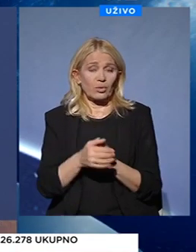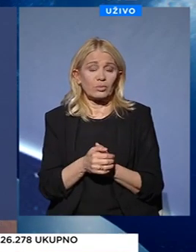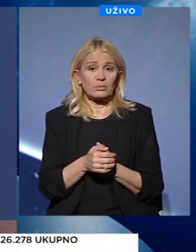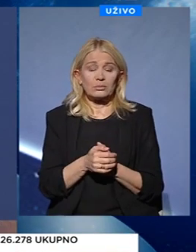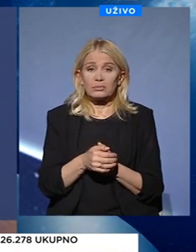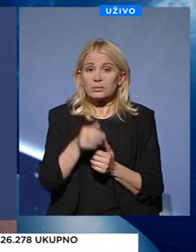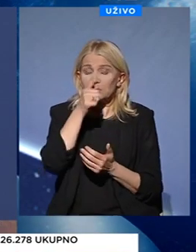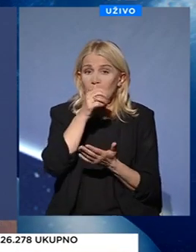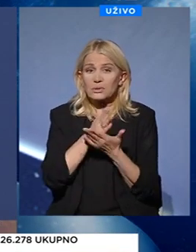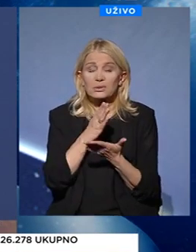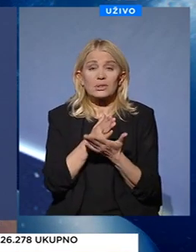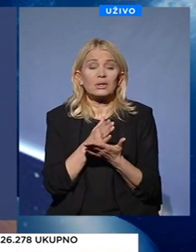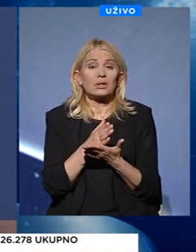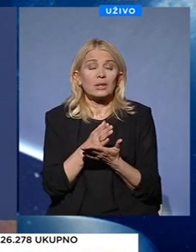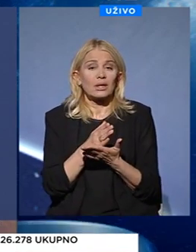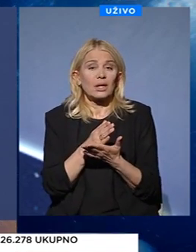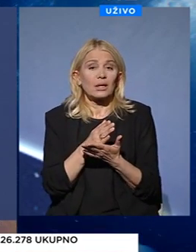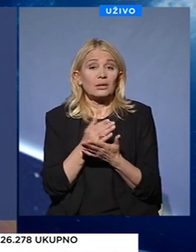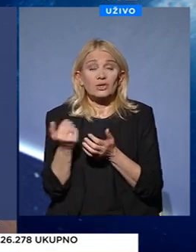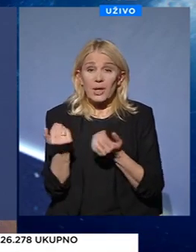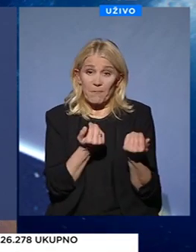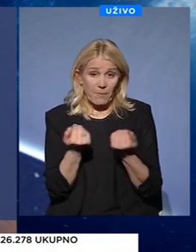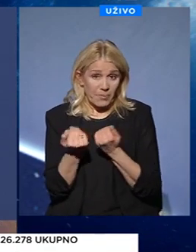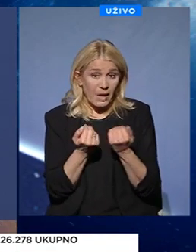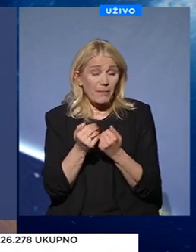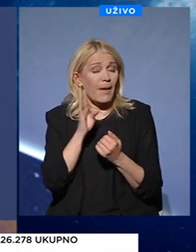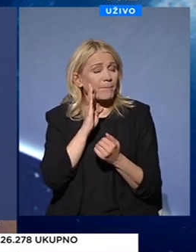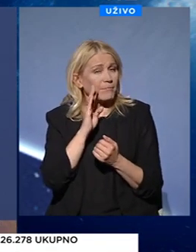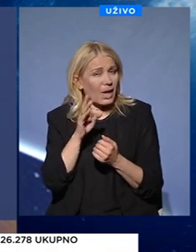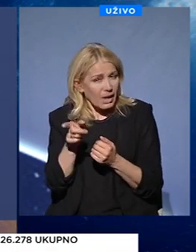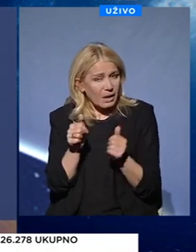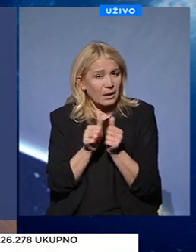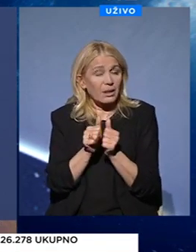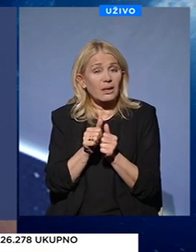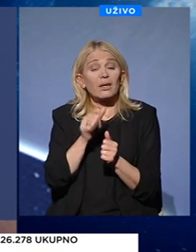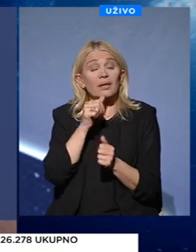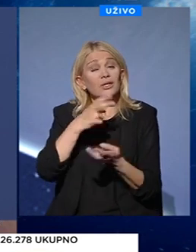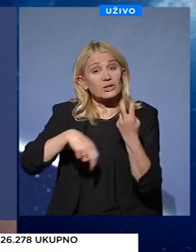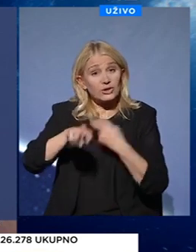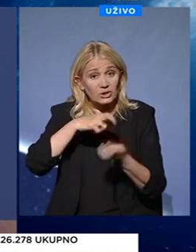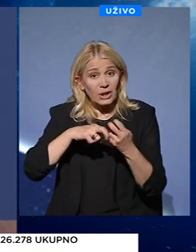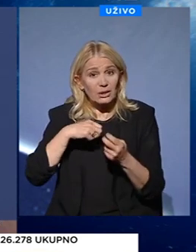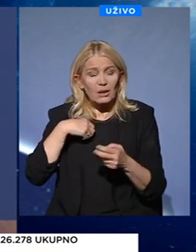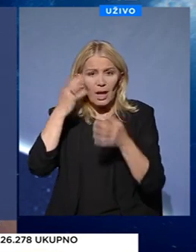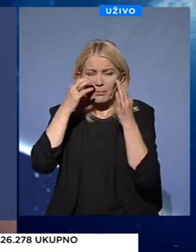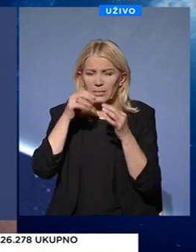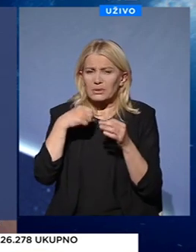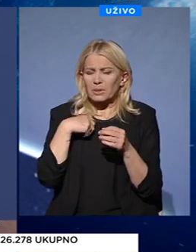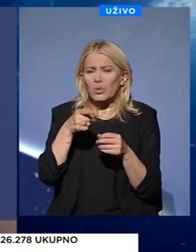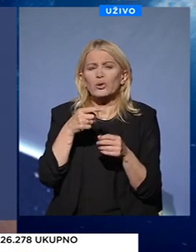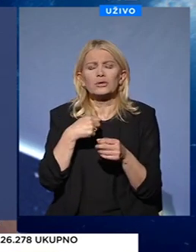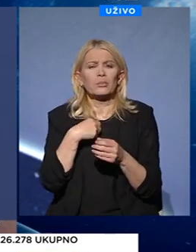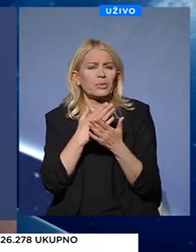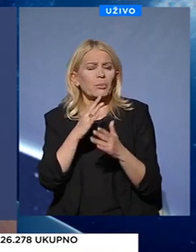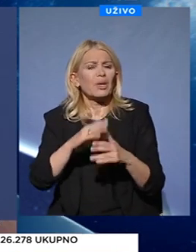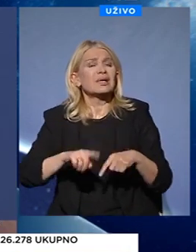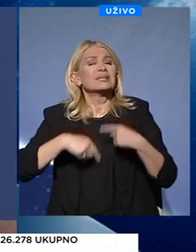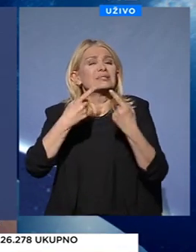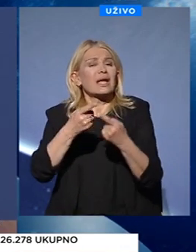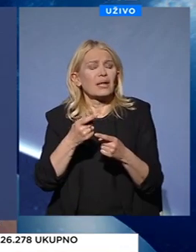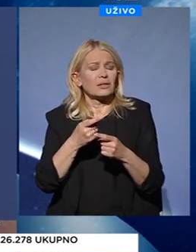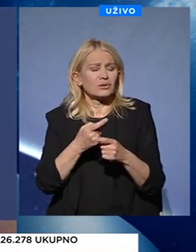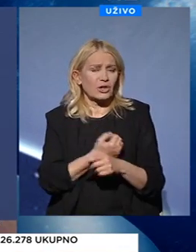se tiče beba, majki i šetnje, ja mislim da to ćemo izneti na sledećem